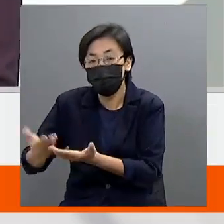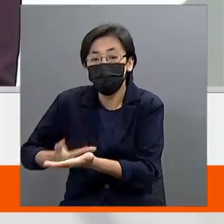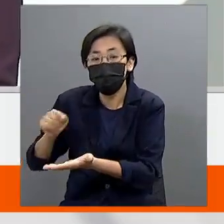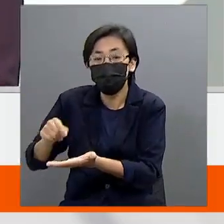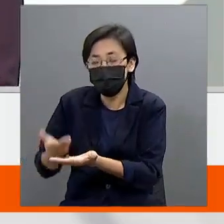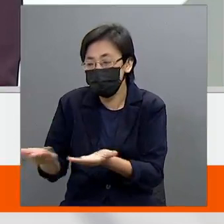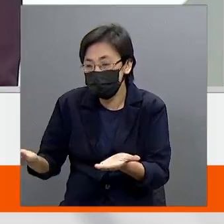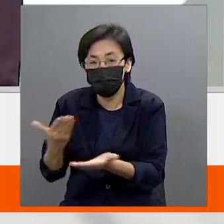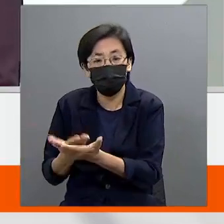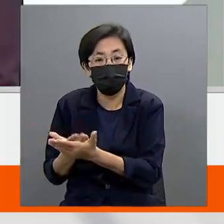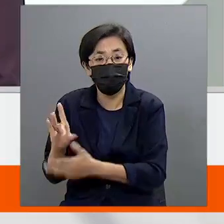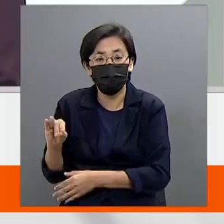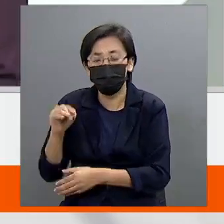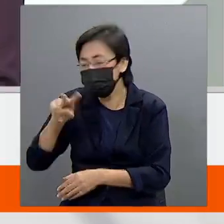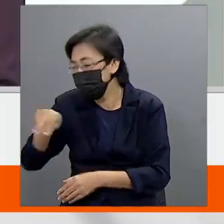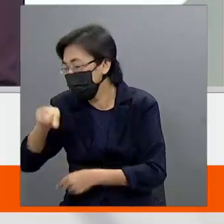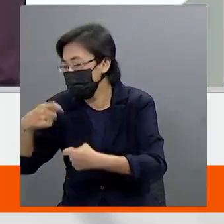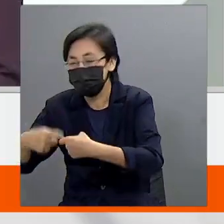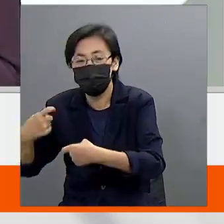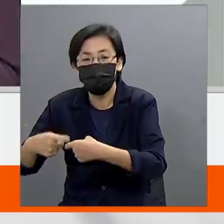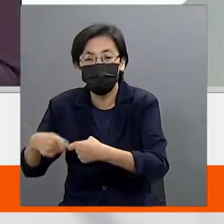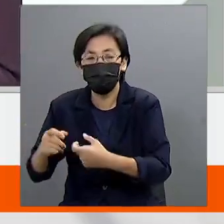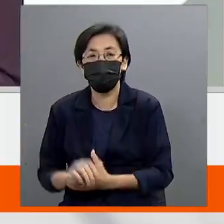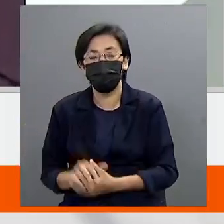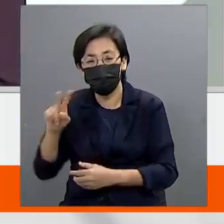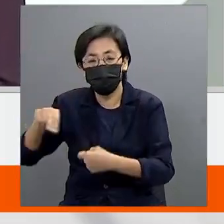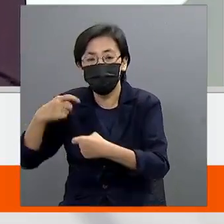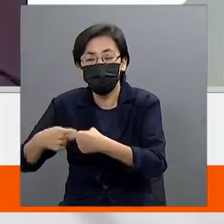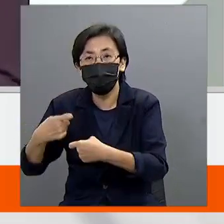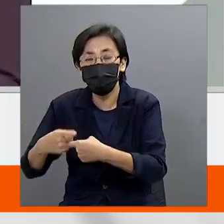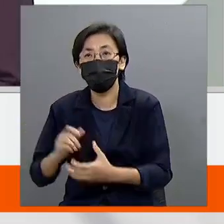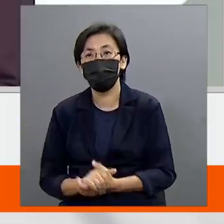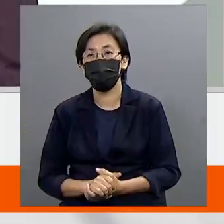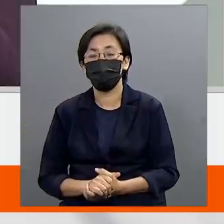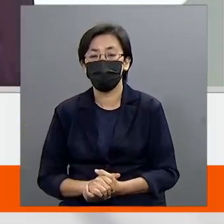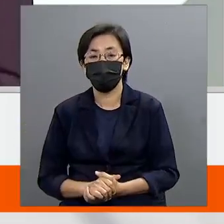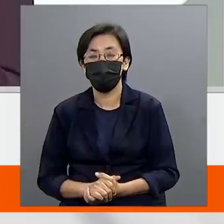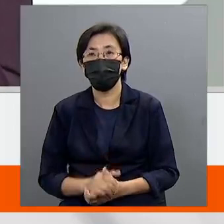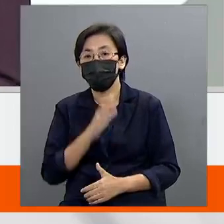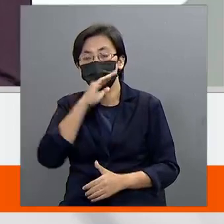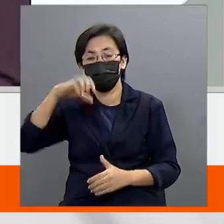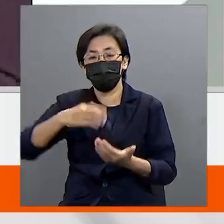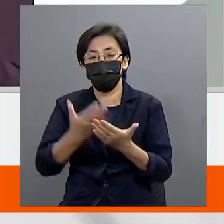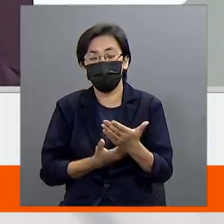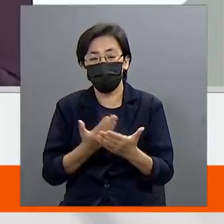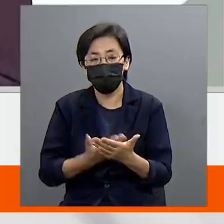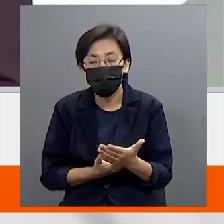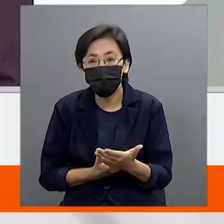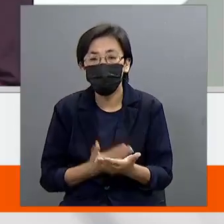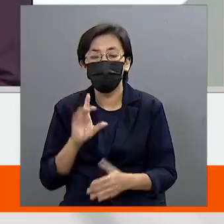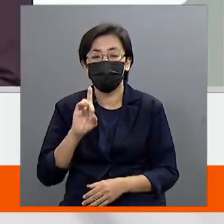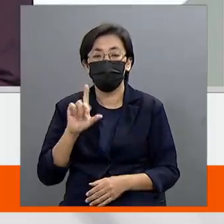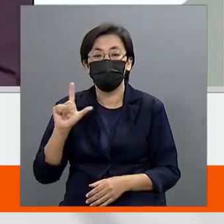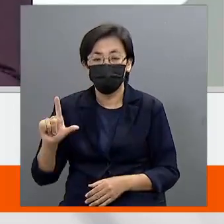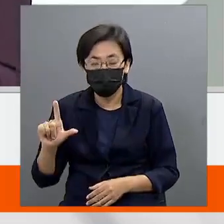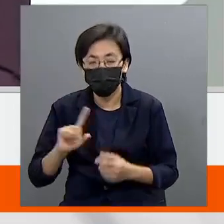ทนี่เป็นของหายากนะคะเป็น rare item ทีนี้เนี่ยแต่ทีนี้ถ้าสำนักงานสลากเนี่ยจะทำให้100ล้านใบหรือเอาแค่50ล้าน